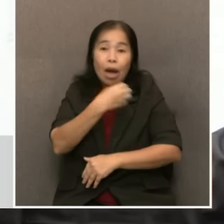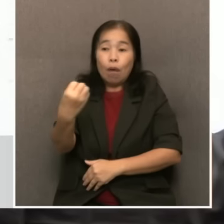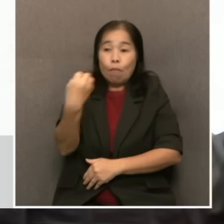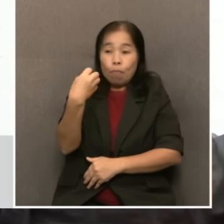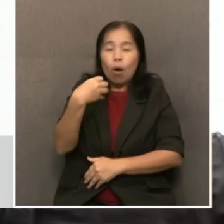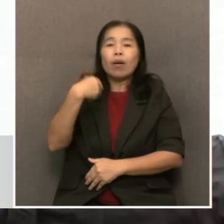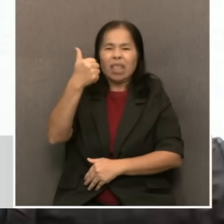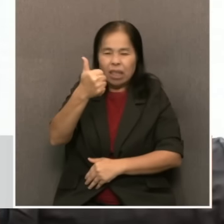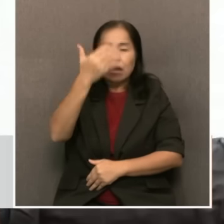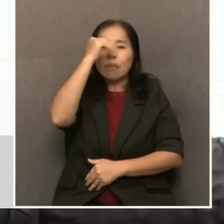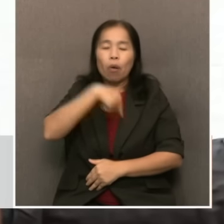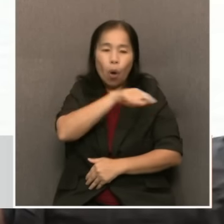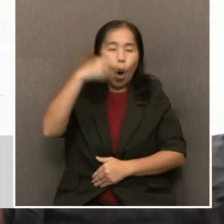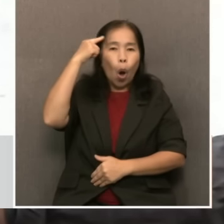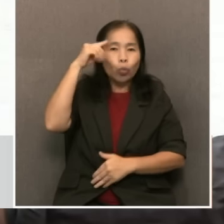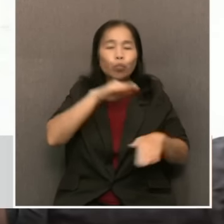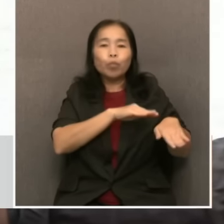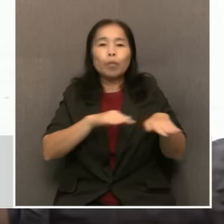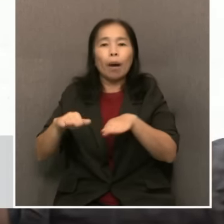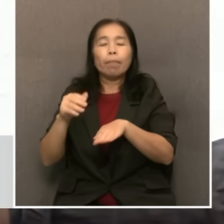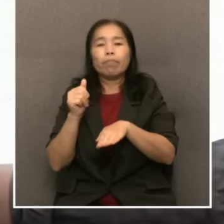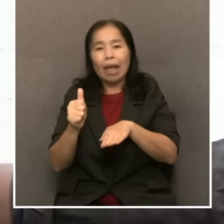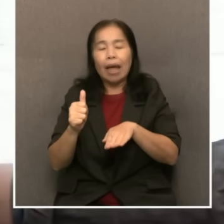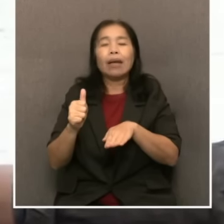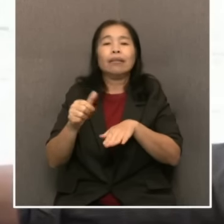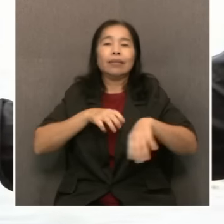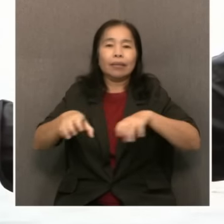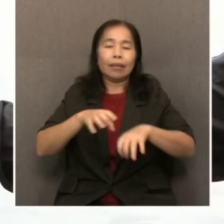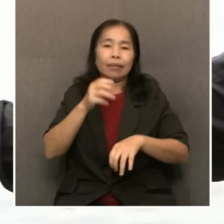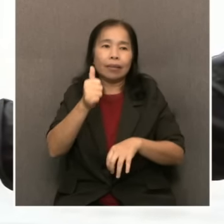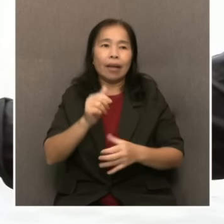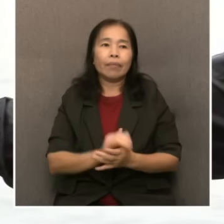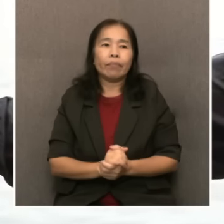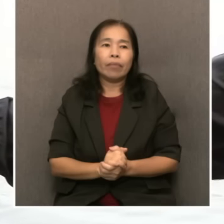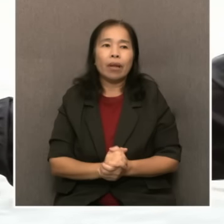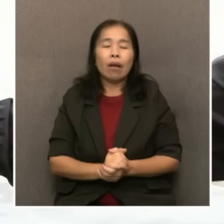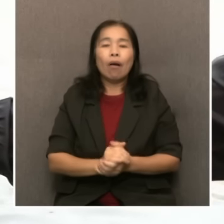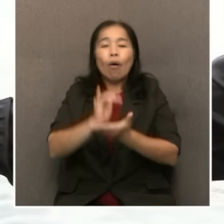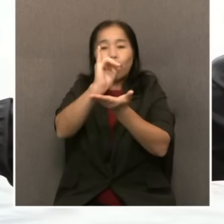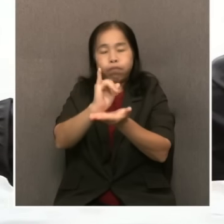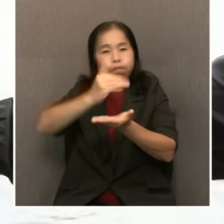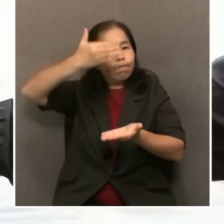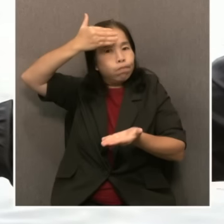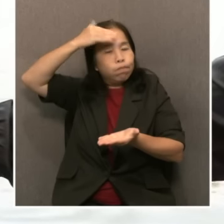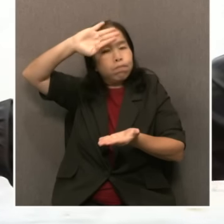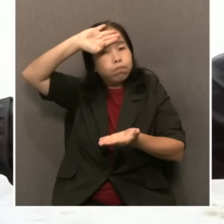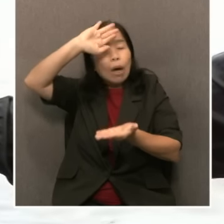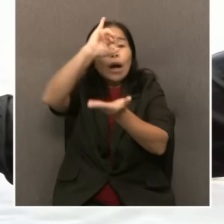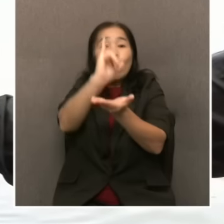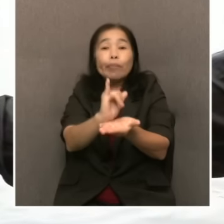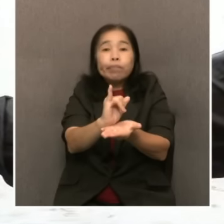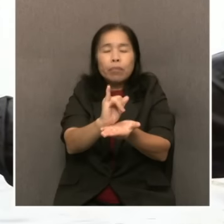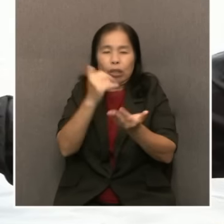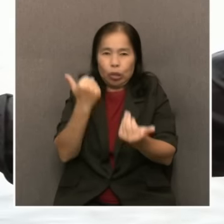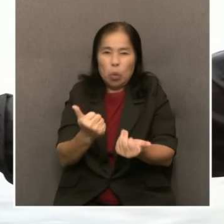เท่าไหร่ครับก็อาศัยของเทศบาลดูอยู่ครับผู้ติดเตียงนี่นะครับเราก็เตรียมการไว้หมดแล้วครับเพราะว่าส่วน